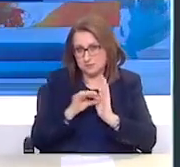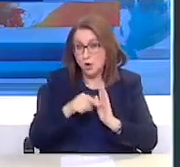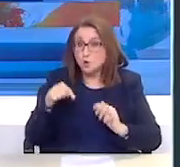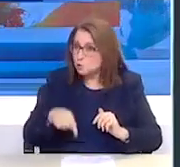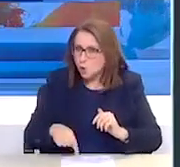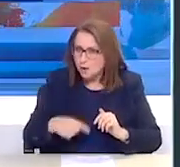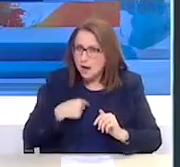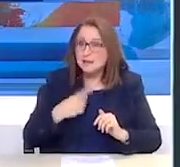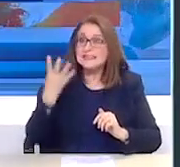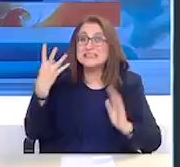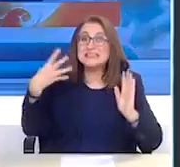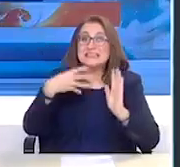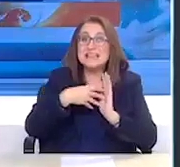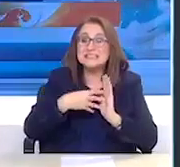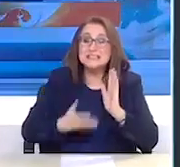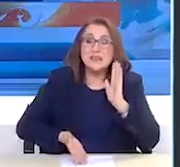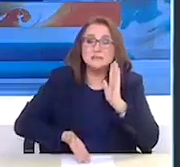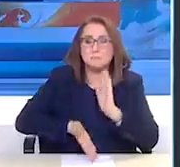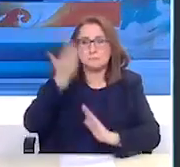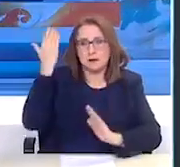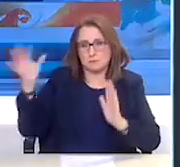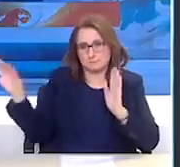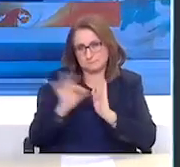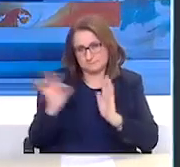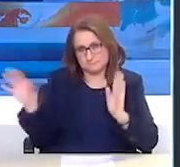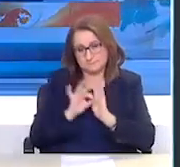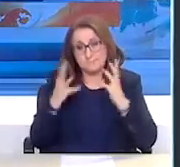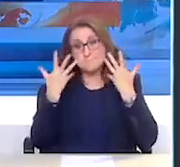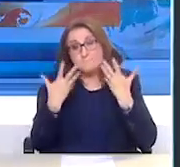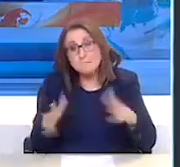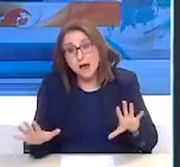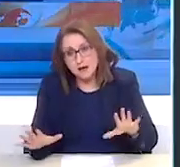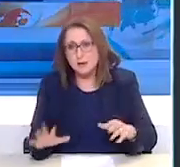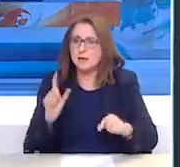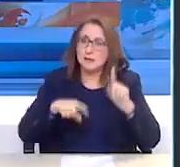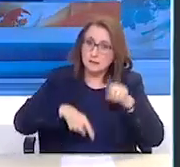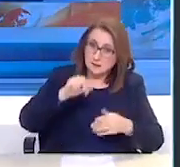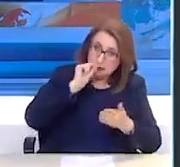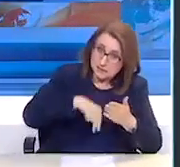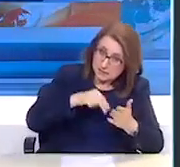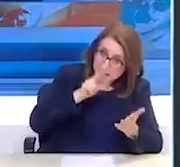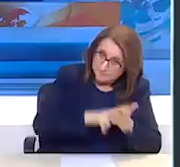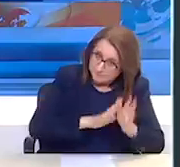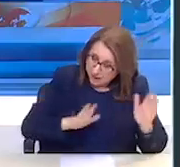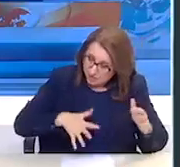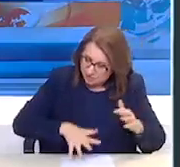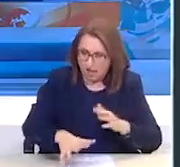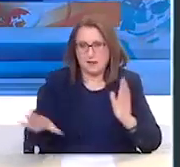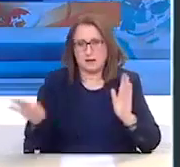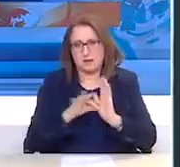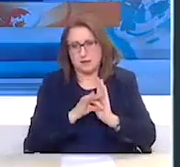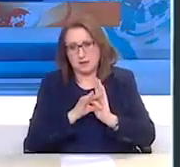τις 4.000+ εγκρίσεις προσωπικού. Εγκρίσεις και προσλήψεις γίνονται και σε επίπεδο πρωτοβάθμιας φροντίδας